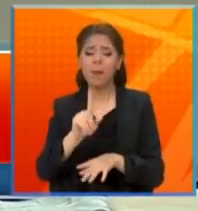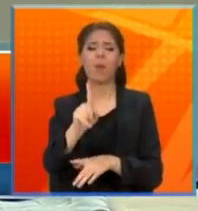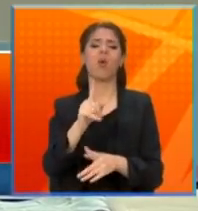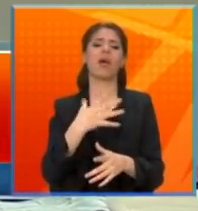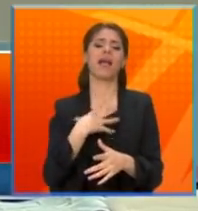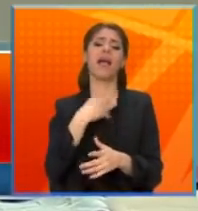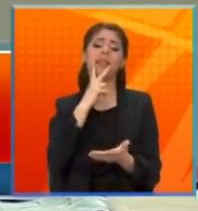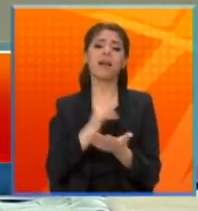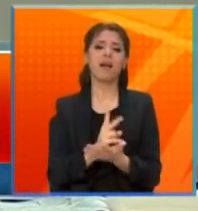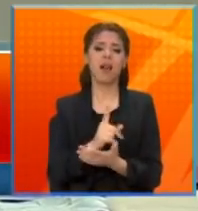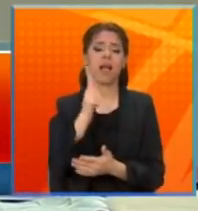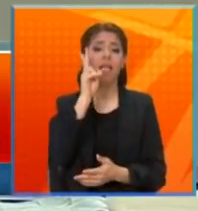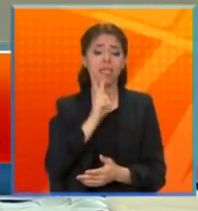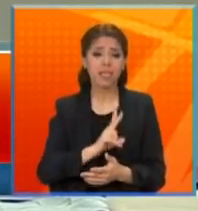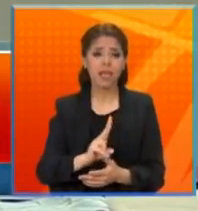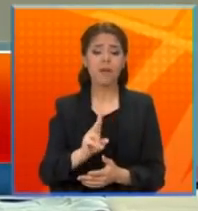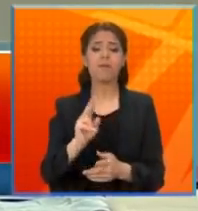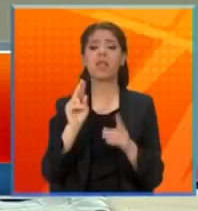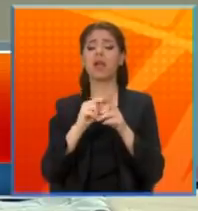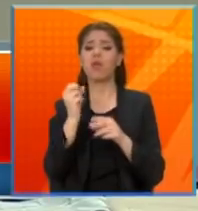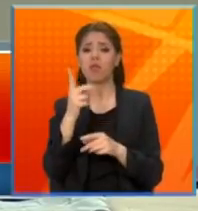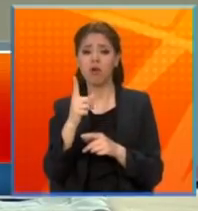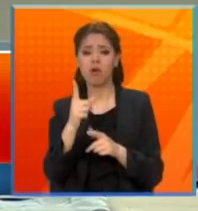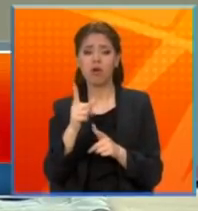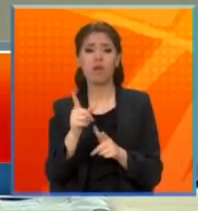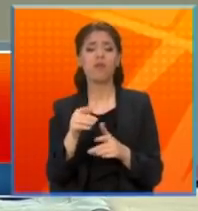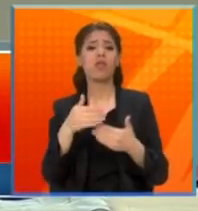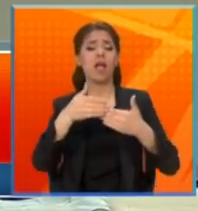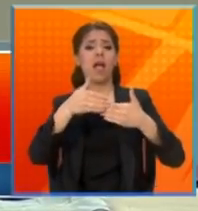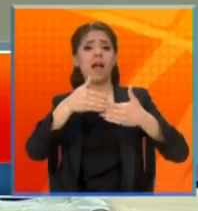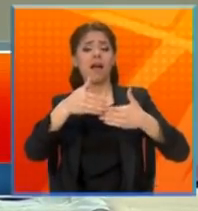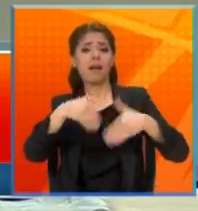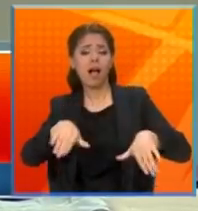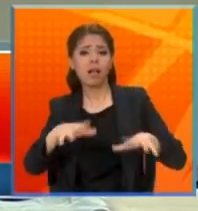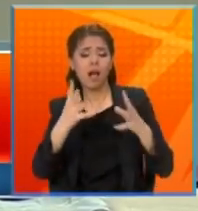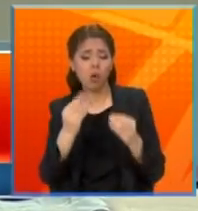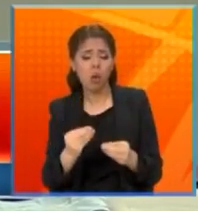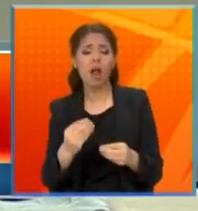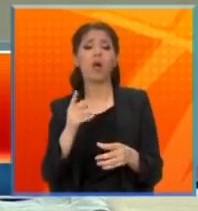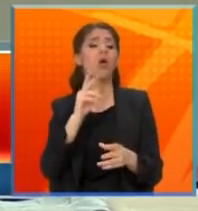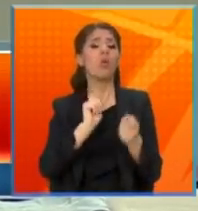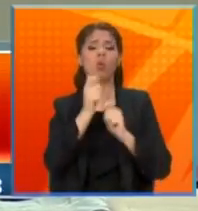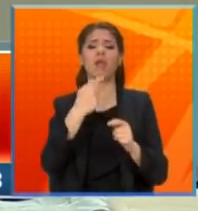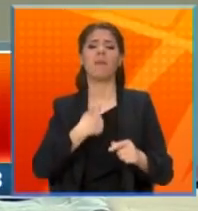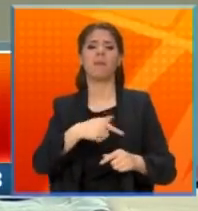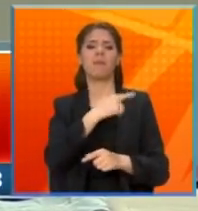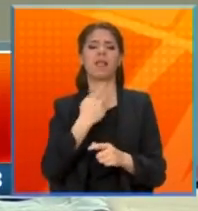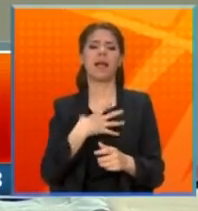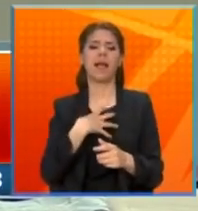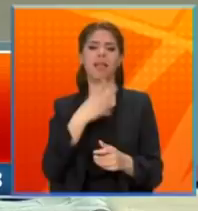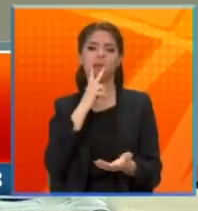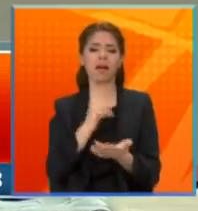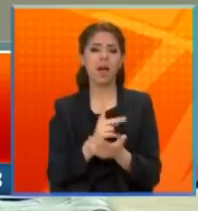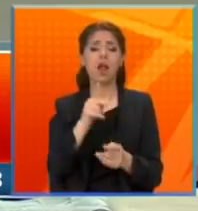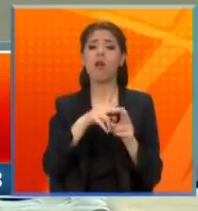sahibiyiz. Temizliği virüse karşı kalkan gibi kullanmakta irade sahibiyiz.